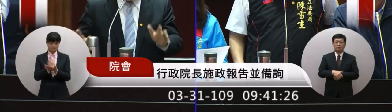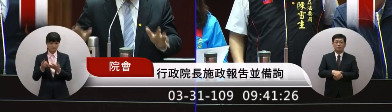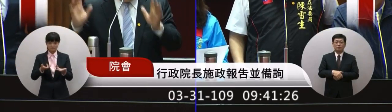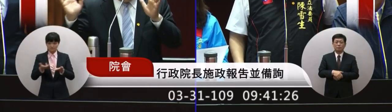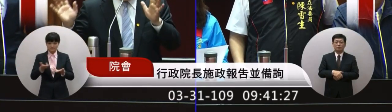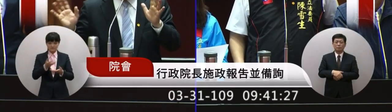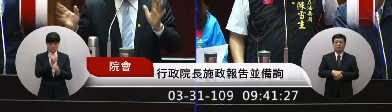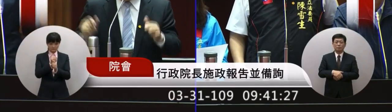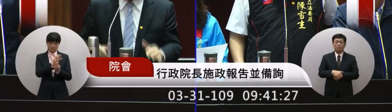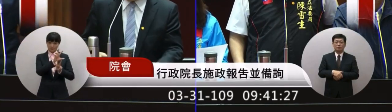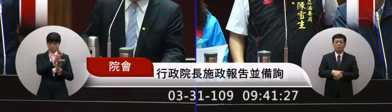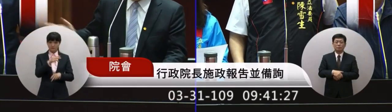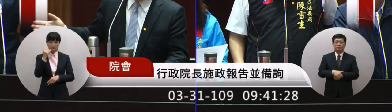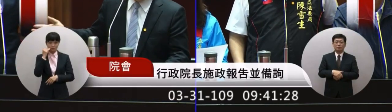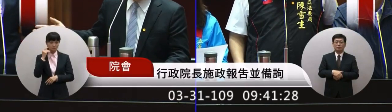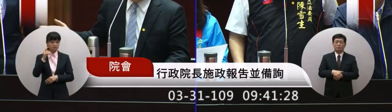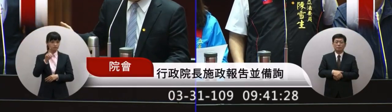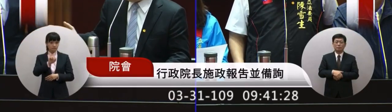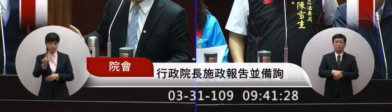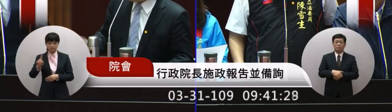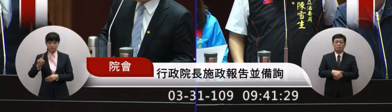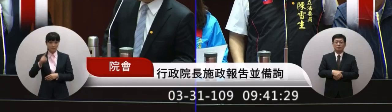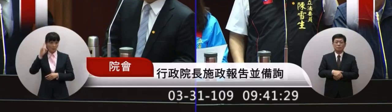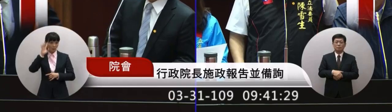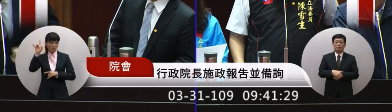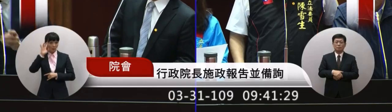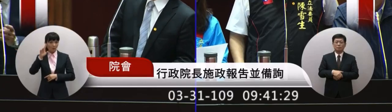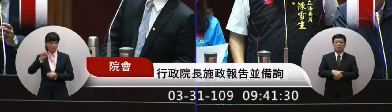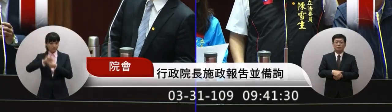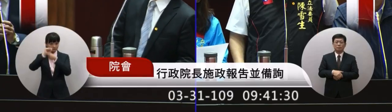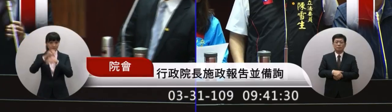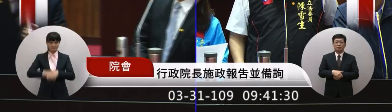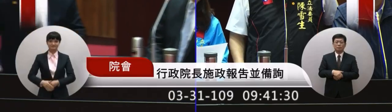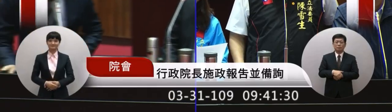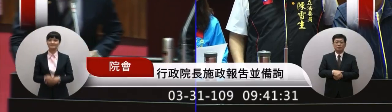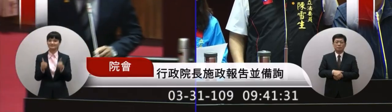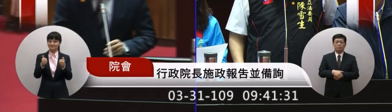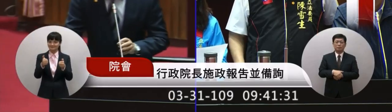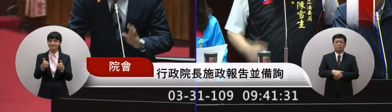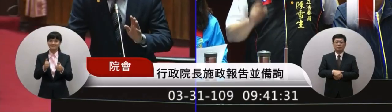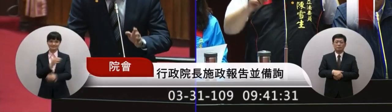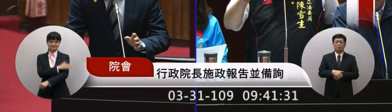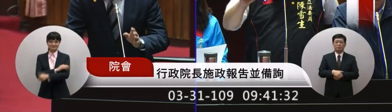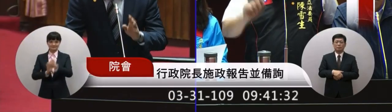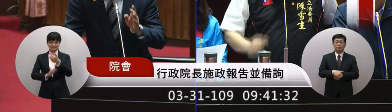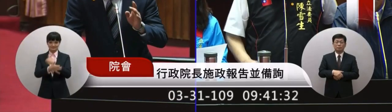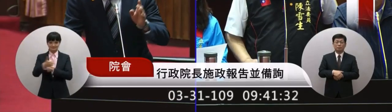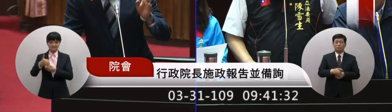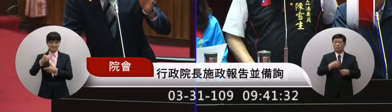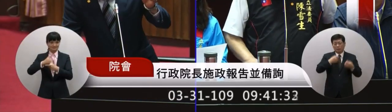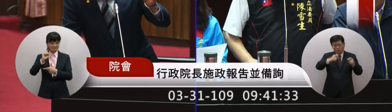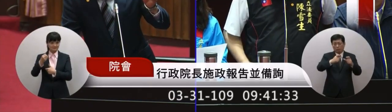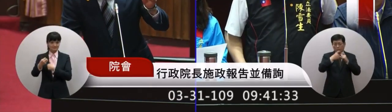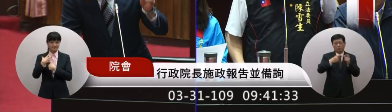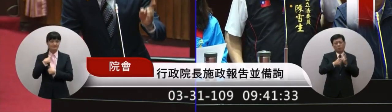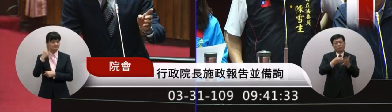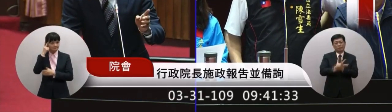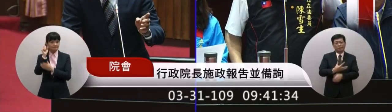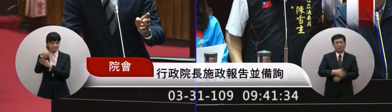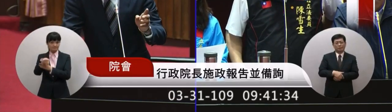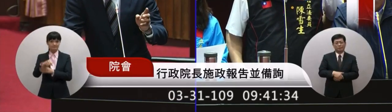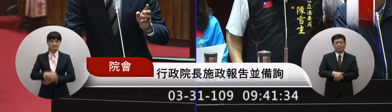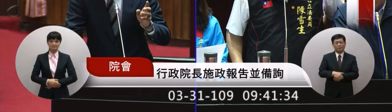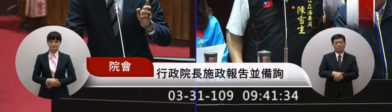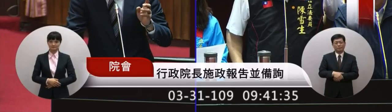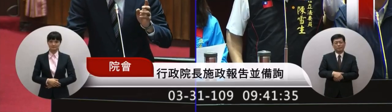有些他还很有创意。我先请他说明一下。 真的很谢谢陈委员的这个建议， 完全同意。因为没有时 间，因为呼吁已经起